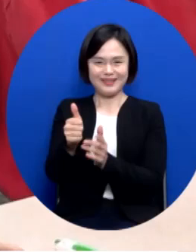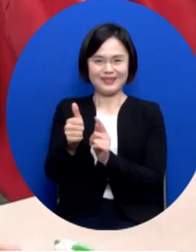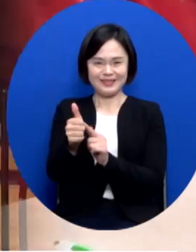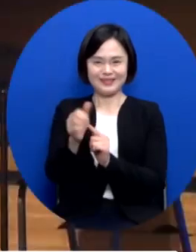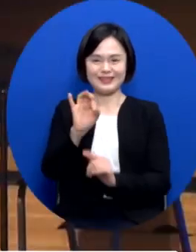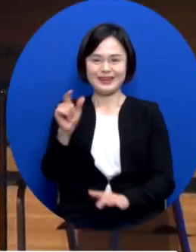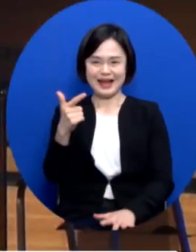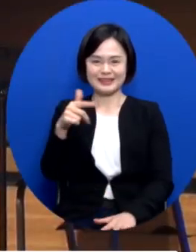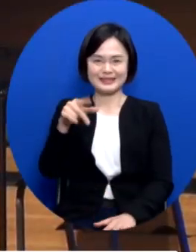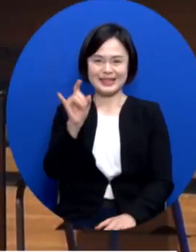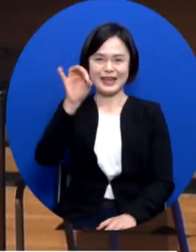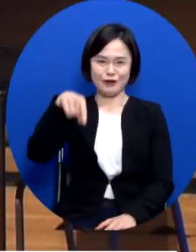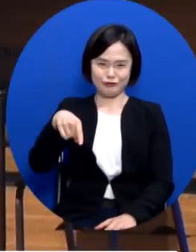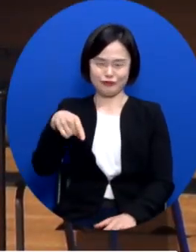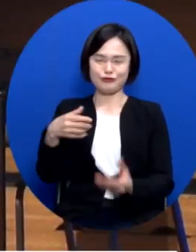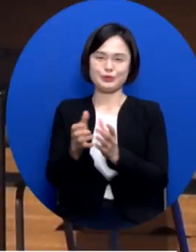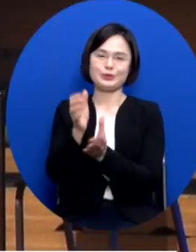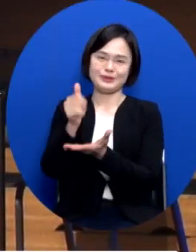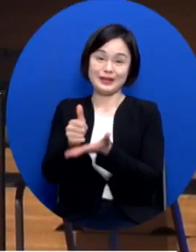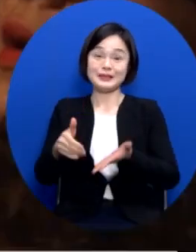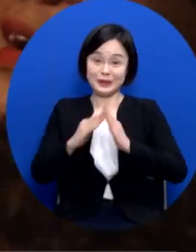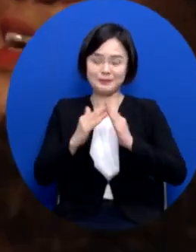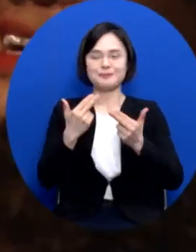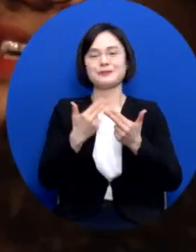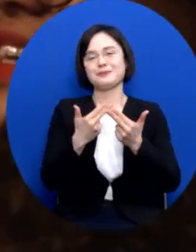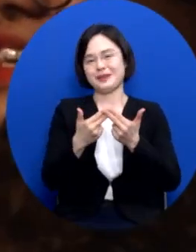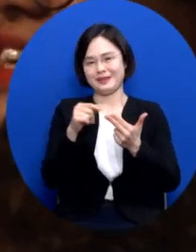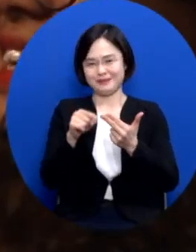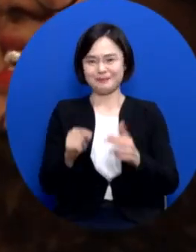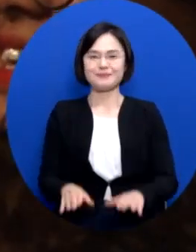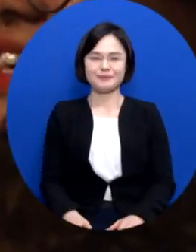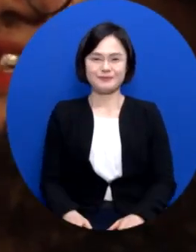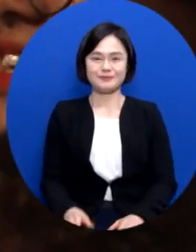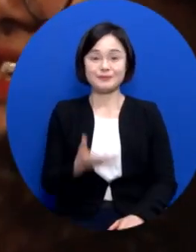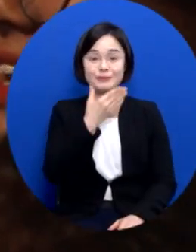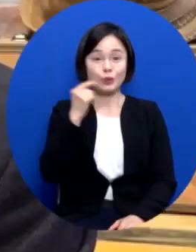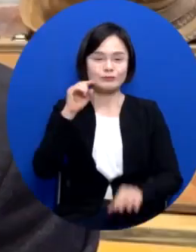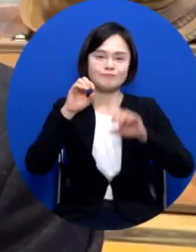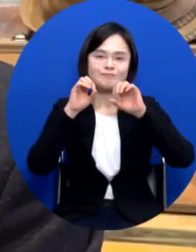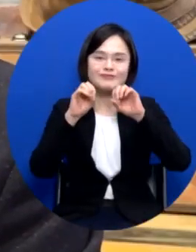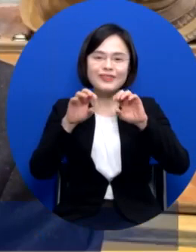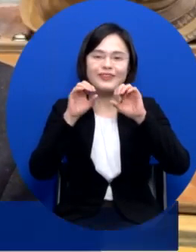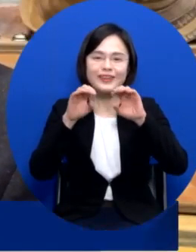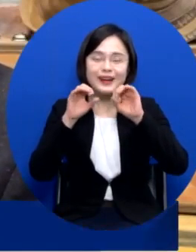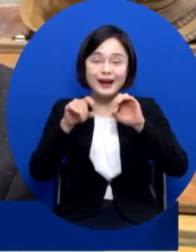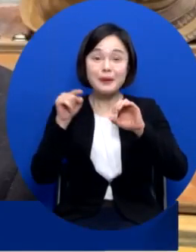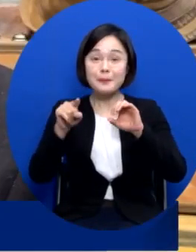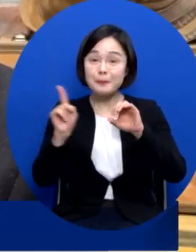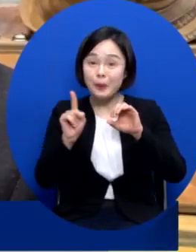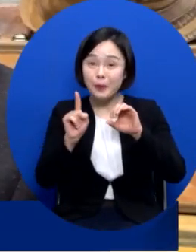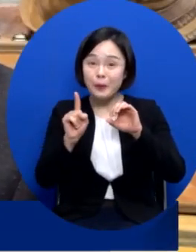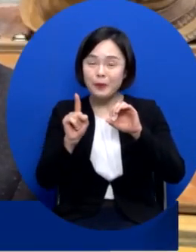현장입니다. 안 소장에게 복화술은 복음을 전하는 도구입니다. 우리나라의